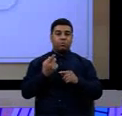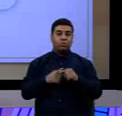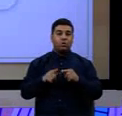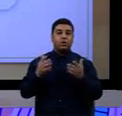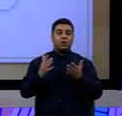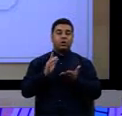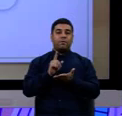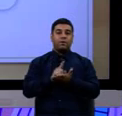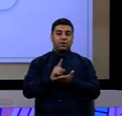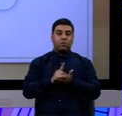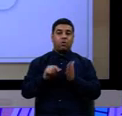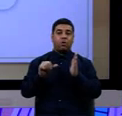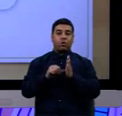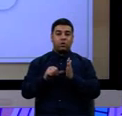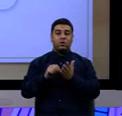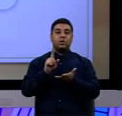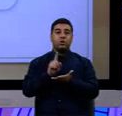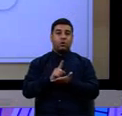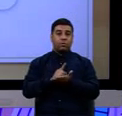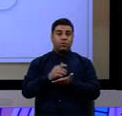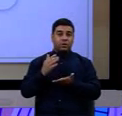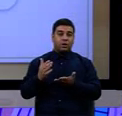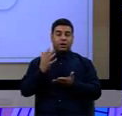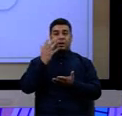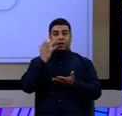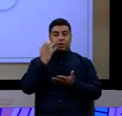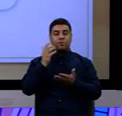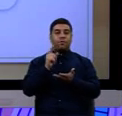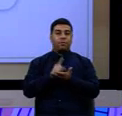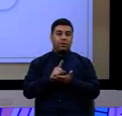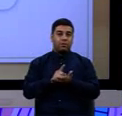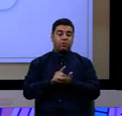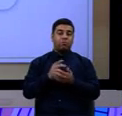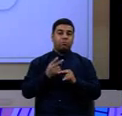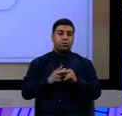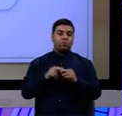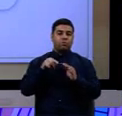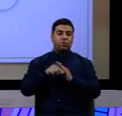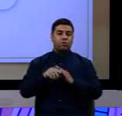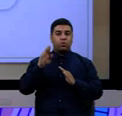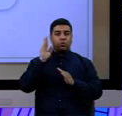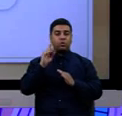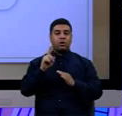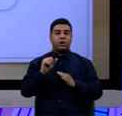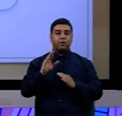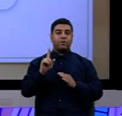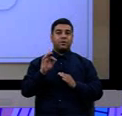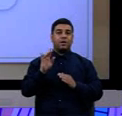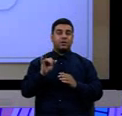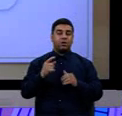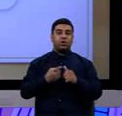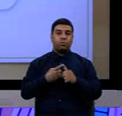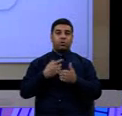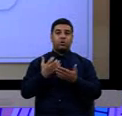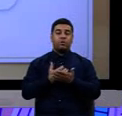Bu qanday topshiriq? 6-chi topshiriq rasmli topshiriq. Tasvirlangan suv havzasi nomini